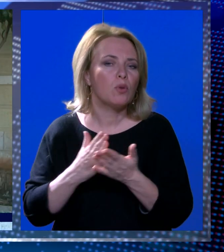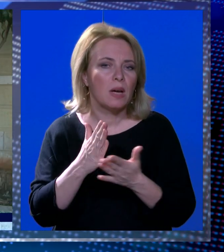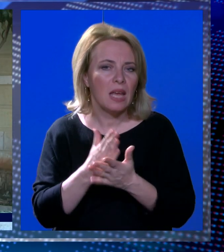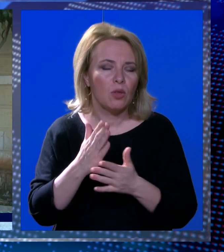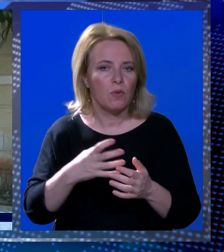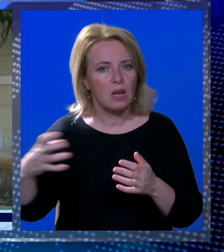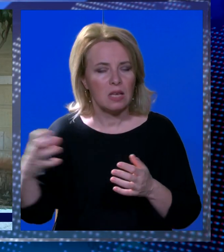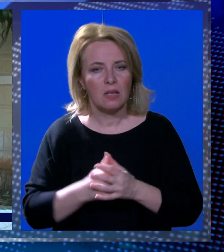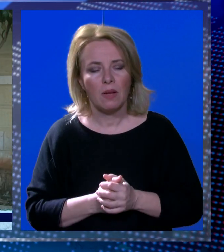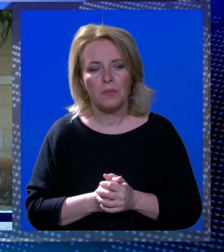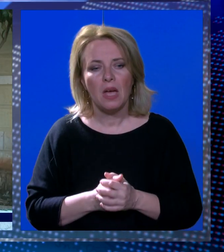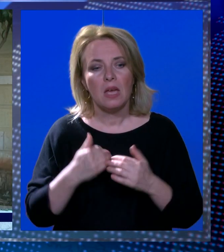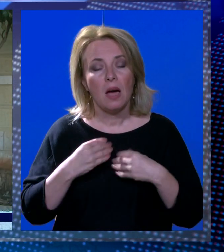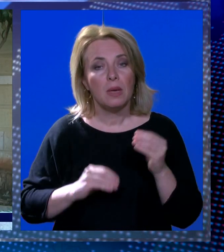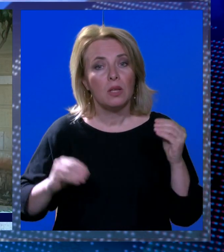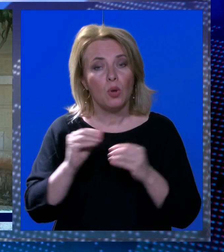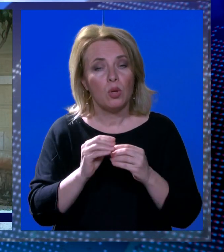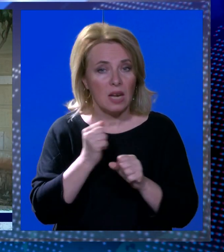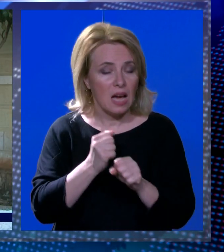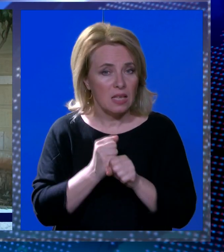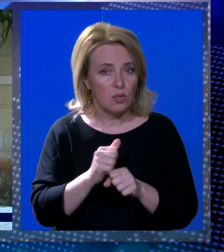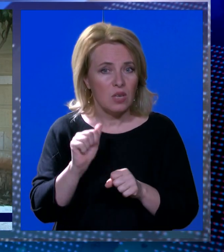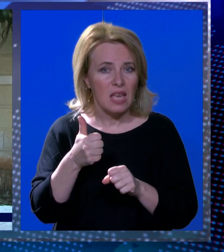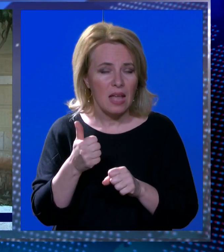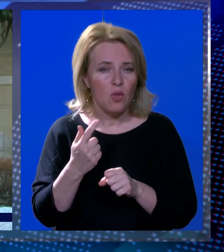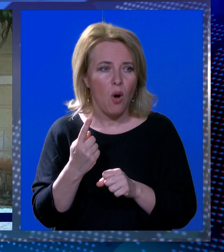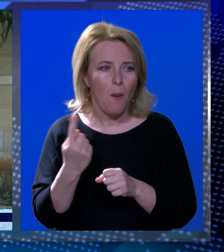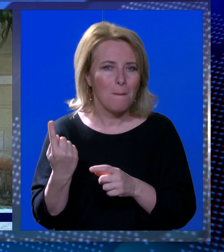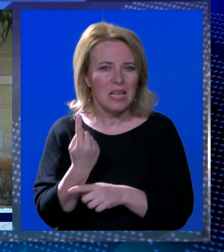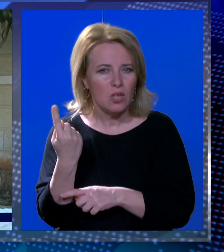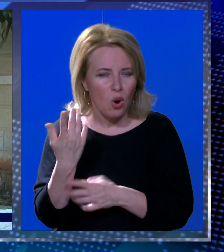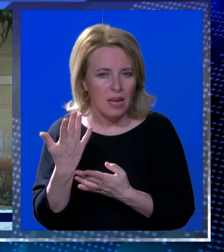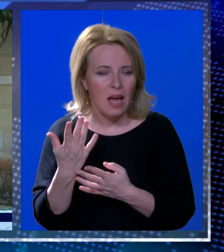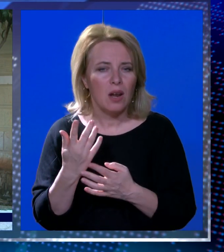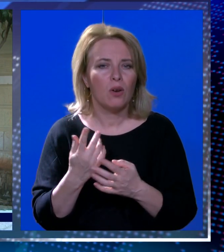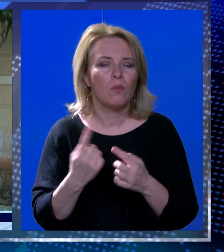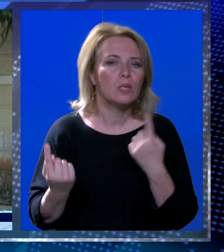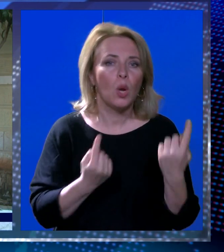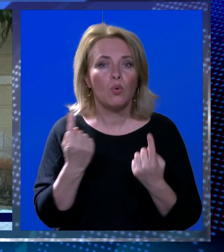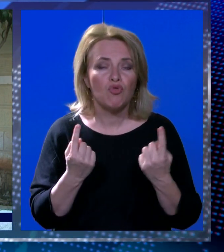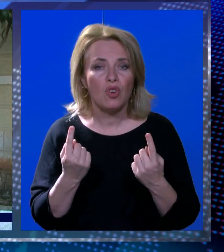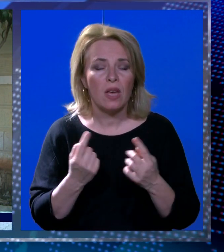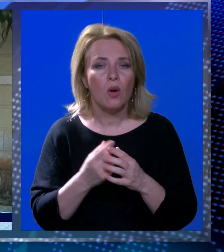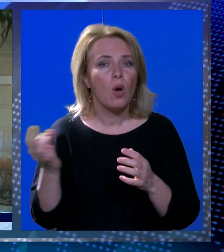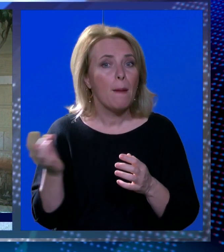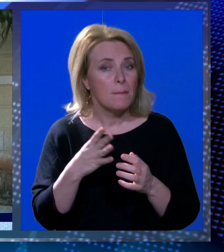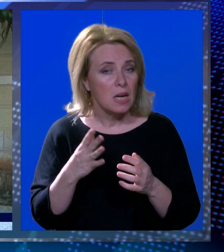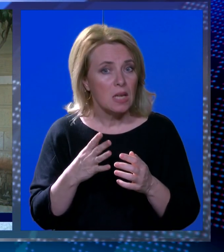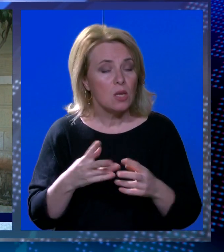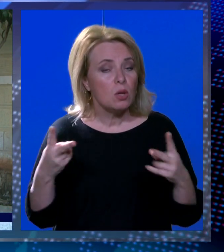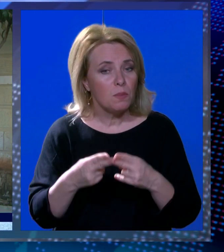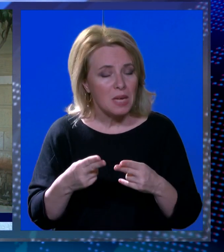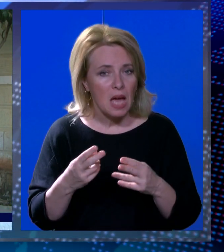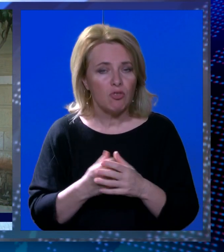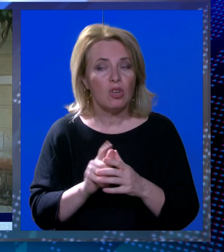Ja bi samo ovome dodala da uistinu se radi o jednom izoliranom incidentu. Osim ovog incidenta koji je vrlo